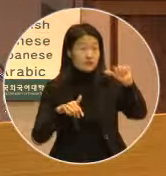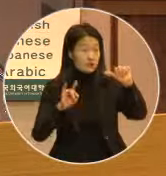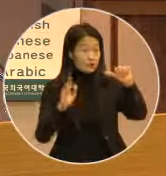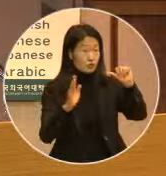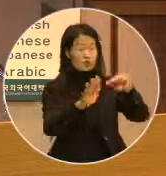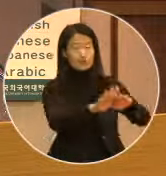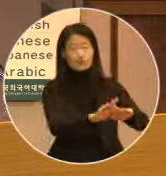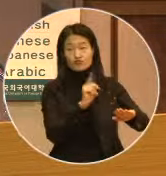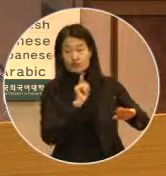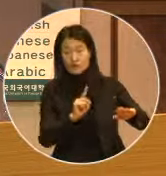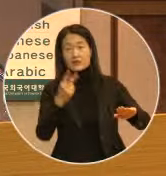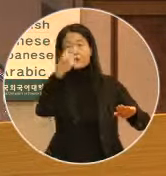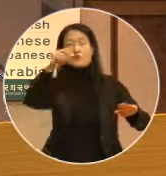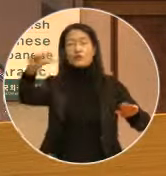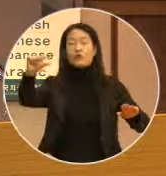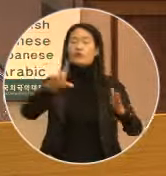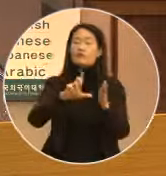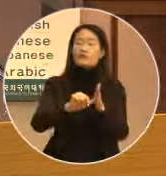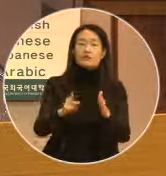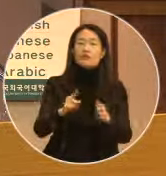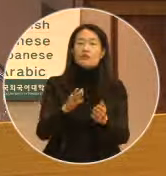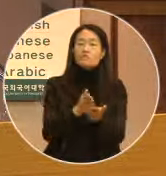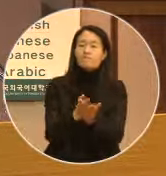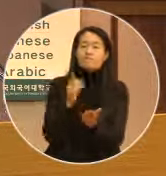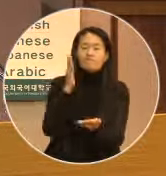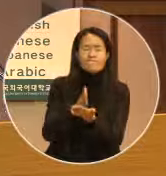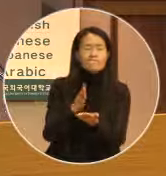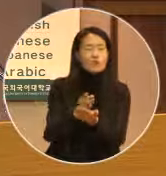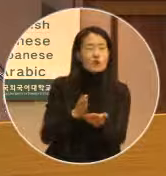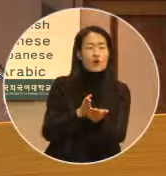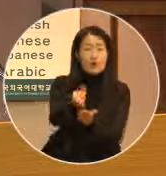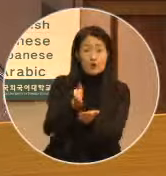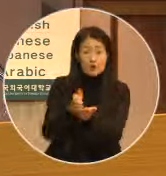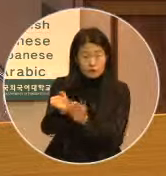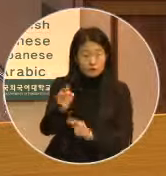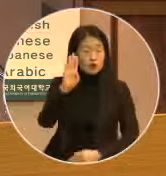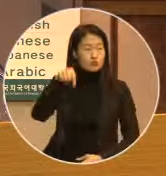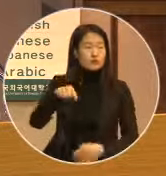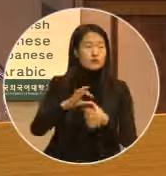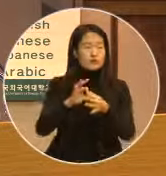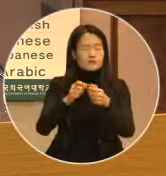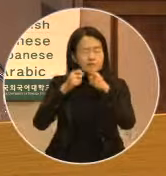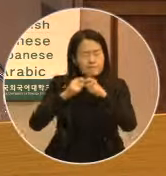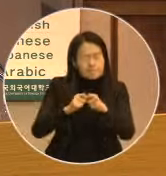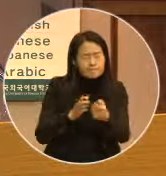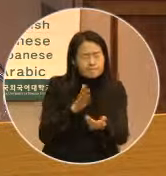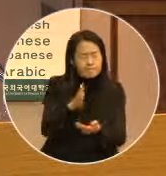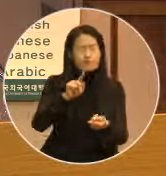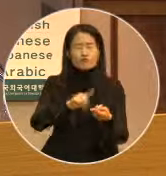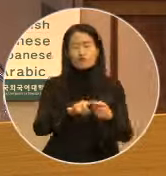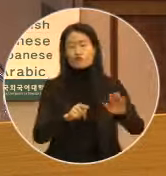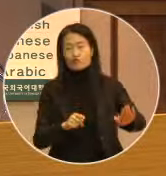두었습니다. 2005년도에는 학과제를 학부제로 개편하고 세부 전공을 두게